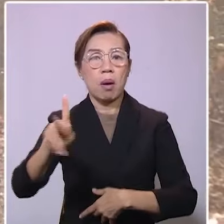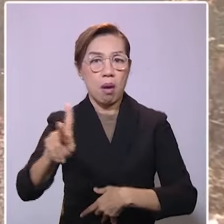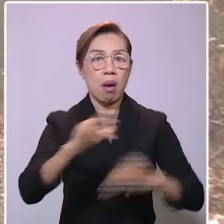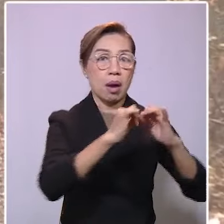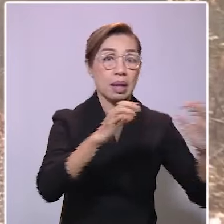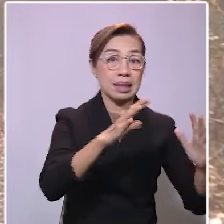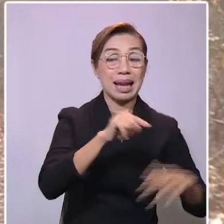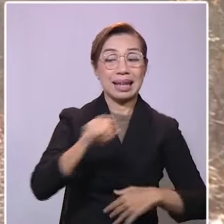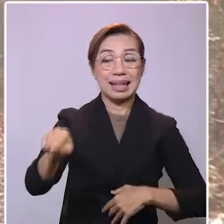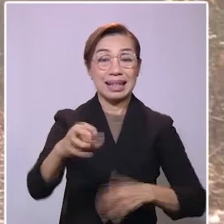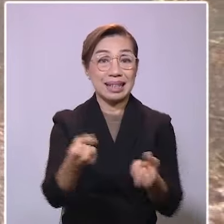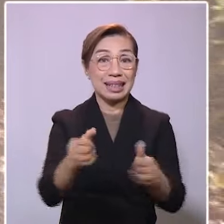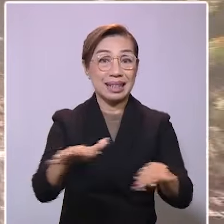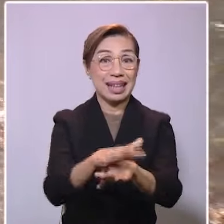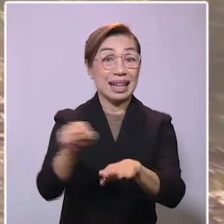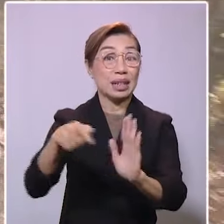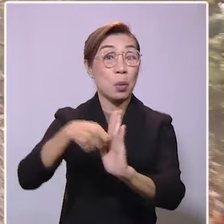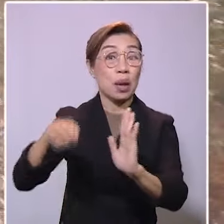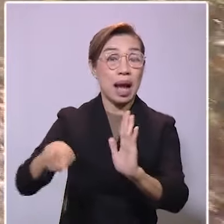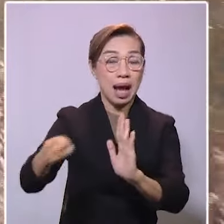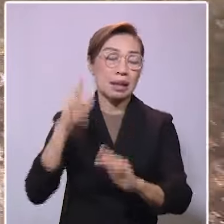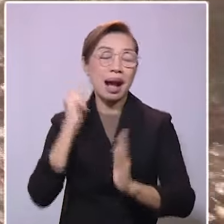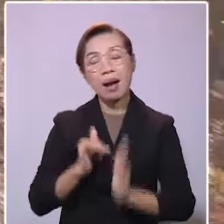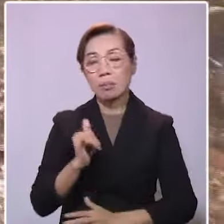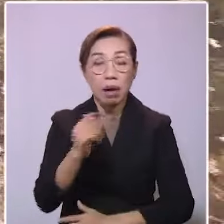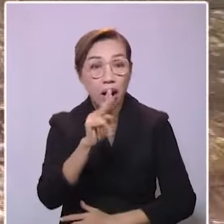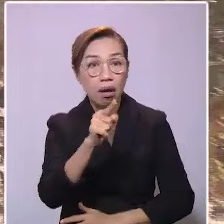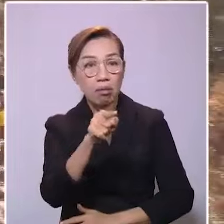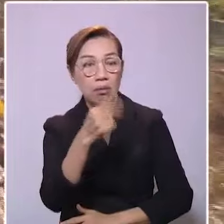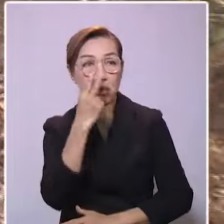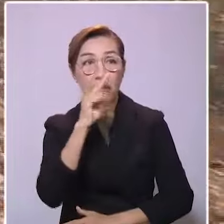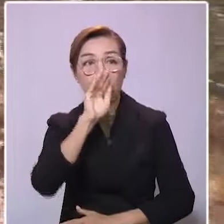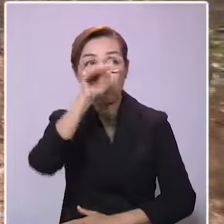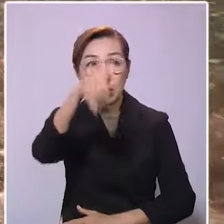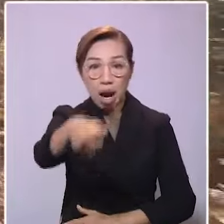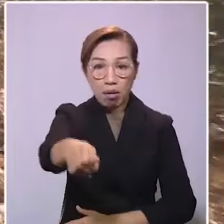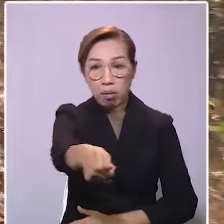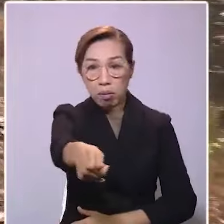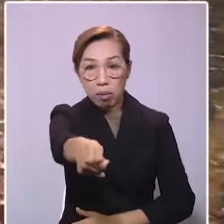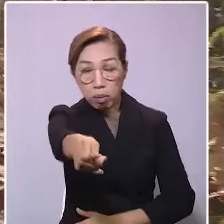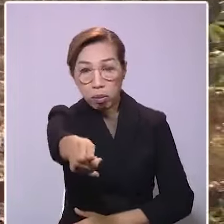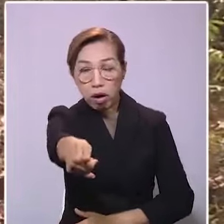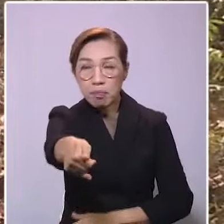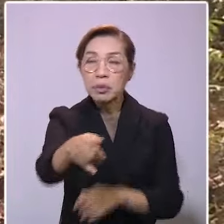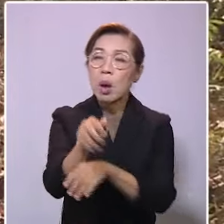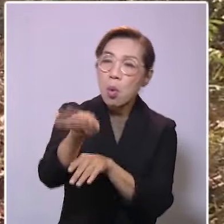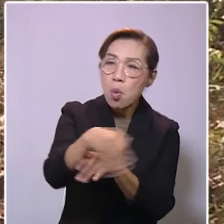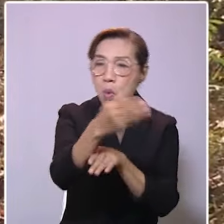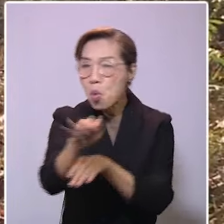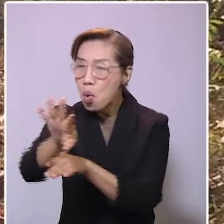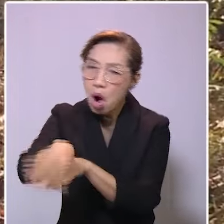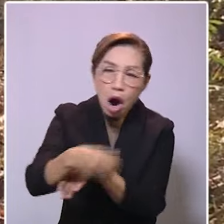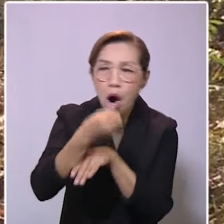ปากช่องจังหวัดนครราชสีมาครับโดยเจ้าพายด้วนเนี่ยออกมาเดินหาใบไม้กินตามแนว